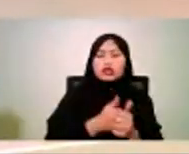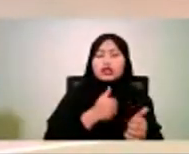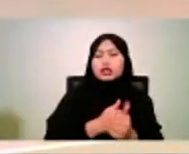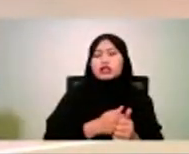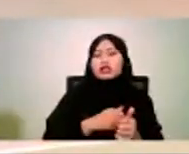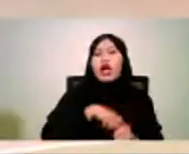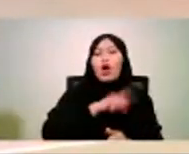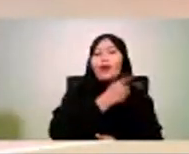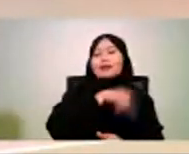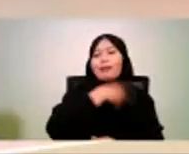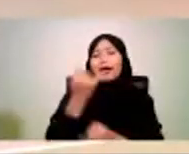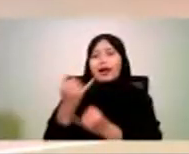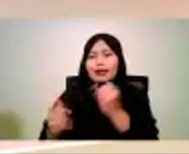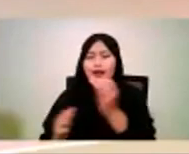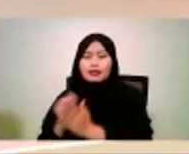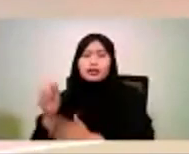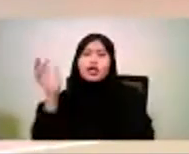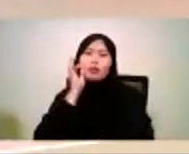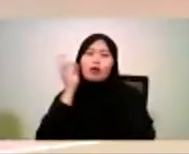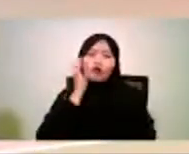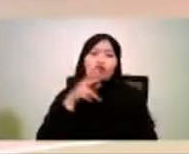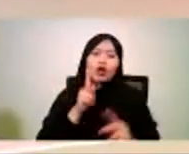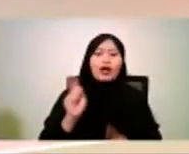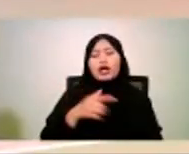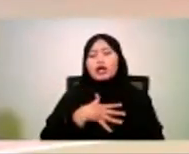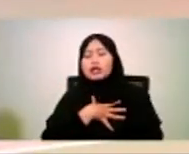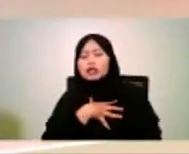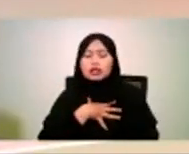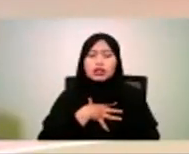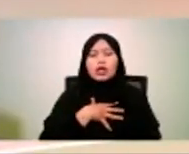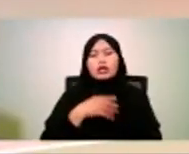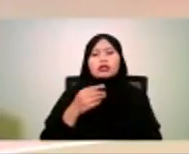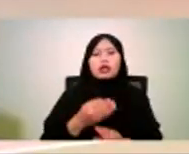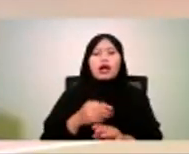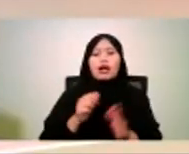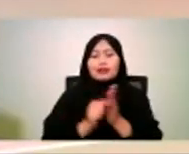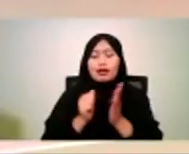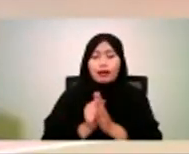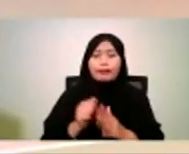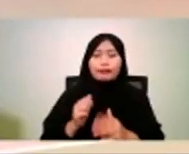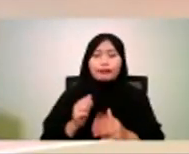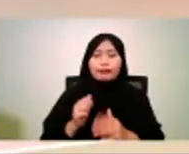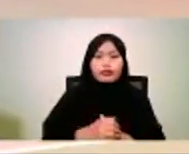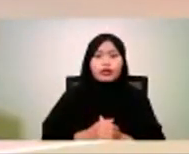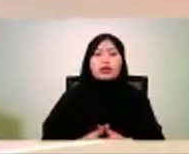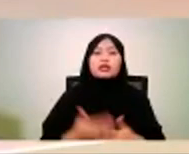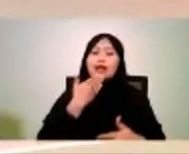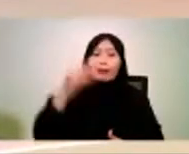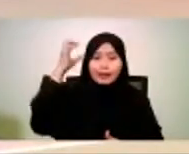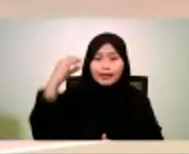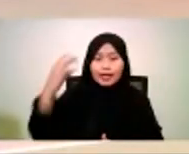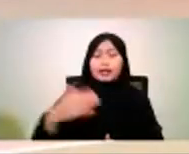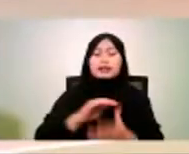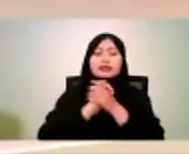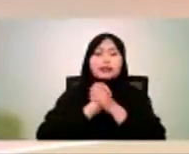acara mohon maaf apabila ada hal-hal yang kurang berkenan selama penyelenggaraan acara Selamat siang Salam